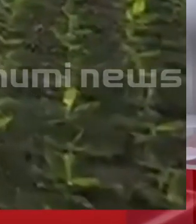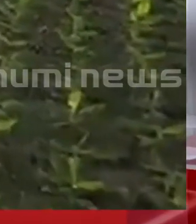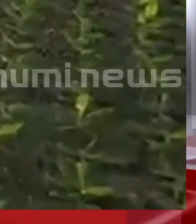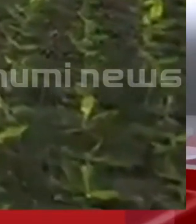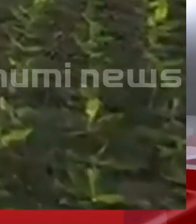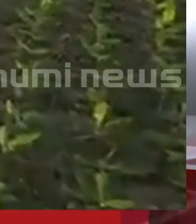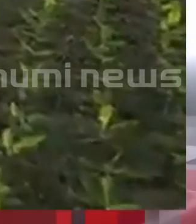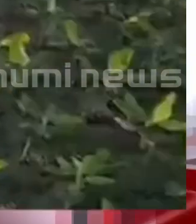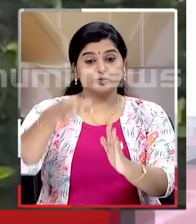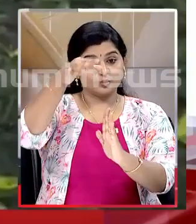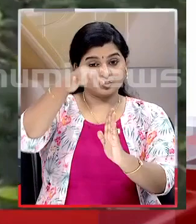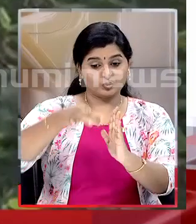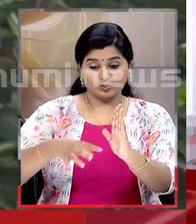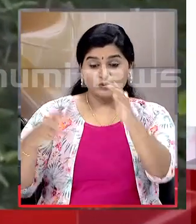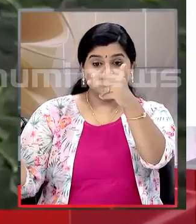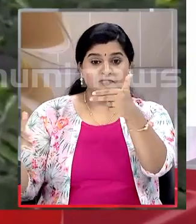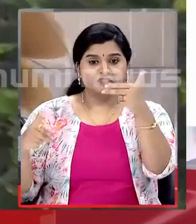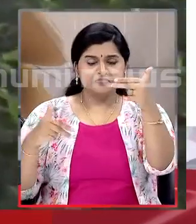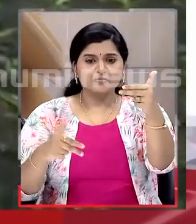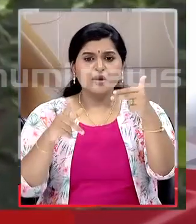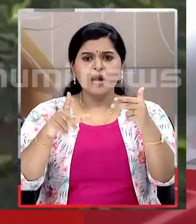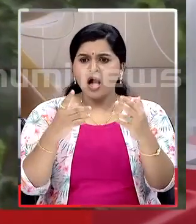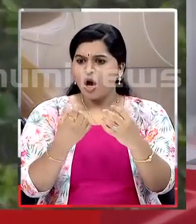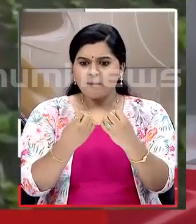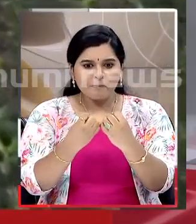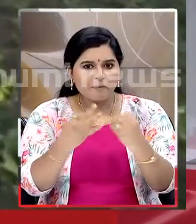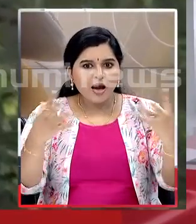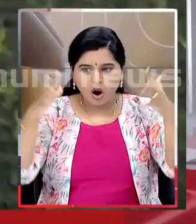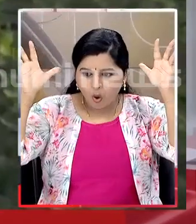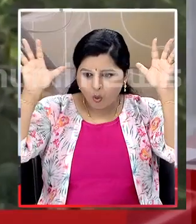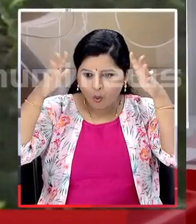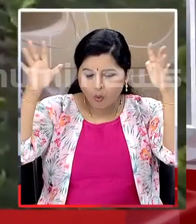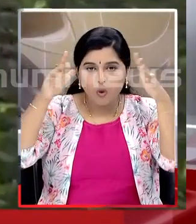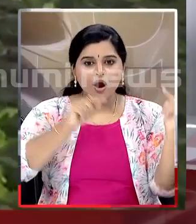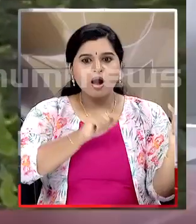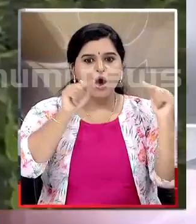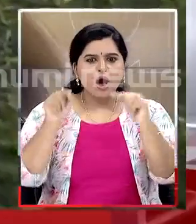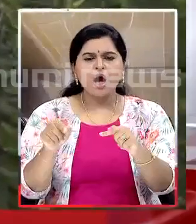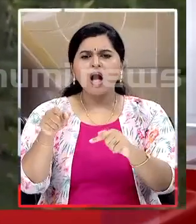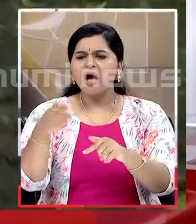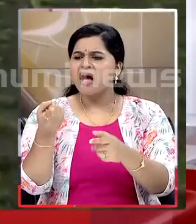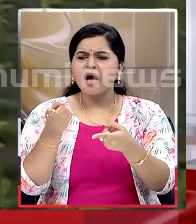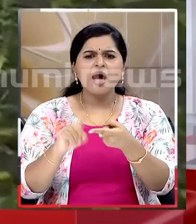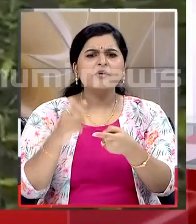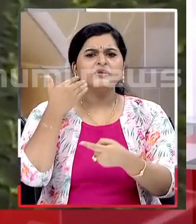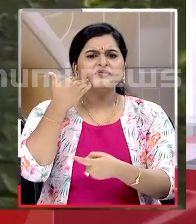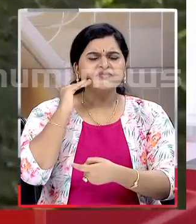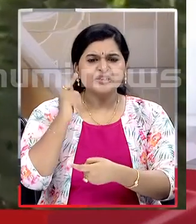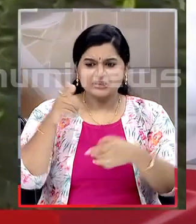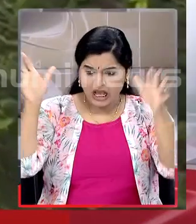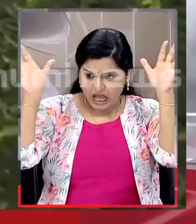വിനയ് ഉണ്ണി വിവരങ്ങളുമായുണ്ട്. വിനയ്, ഇത് ഒന്നും രണ്ടുമല്ല, ഒരുപാട് ആനകളുണ്ട്. എപ്പോഴത്തെ ദൃശ്യങ്ങളാണ് നമ്മൾ ഈ കാണുന്നത്? പ്രദേശത്ത് കാട്ടാനശല്യം